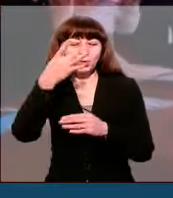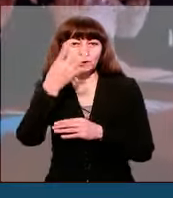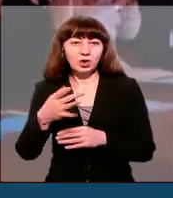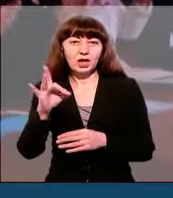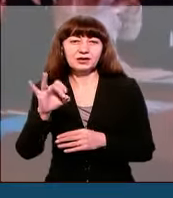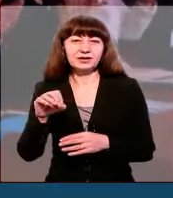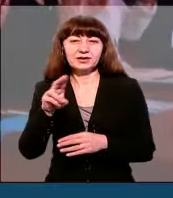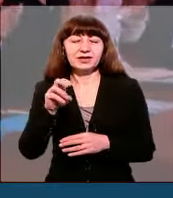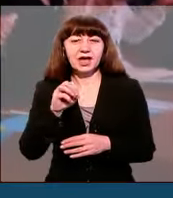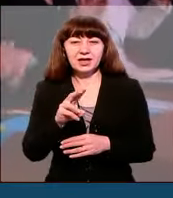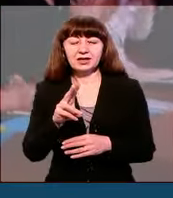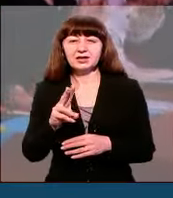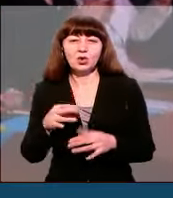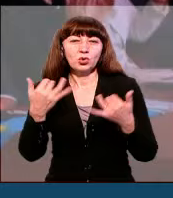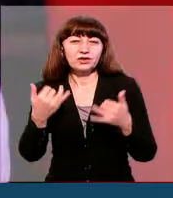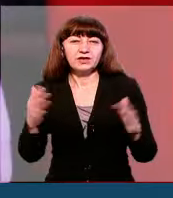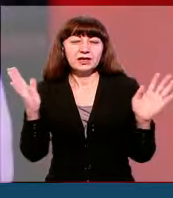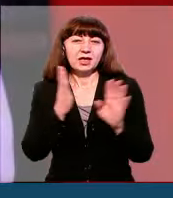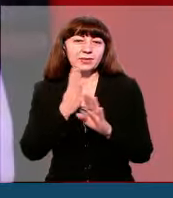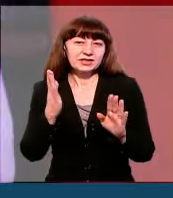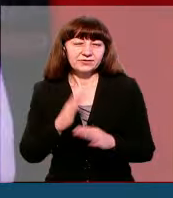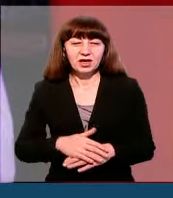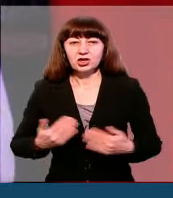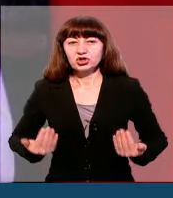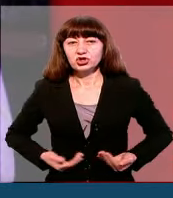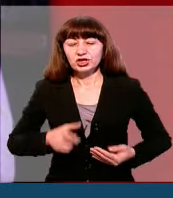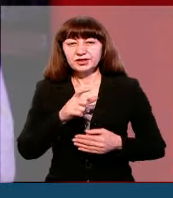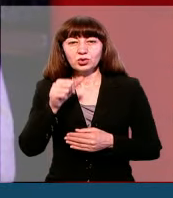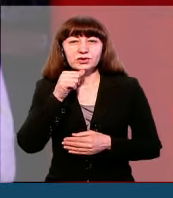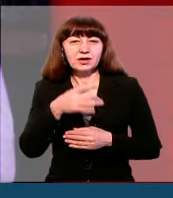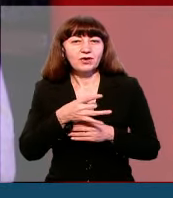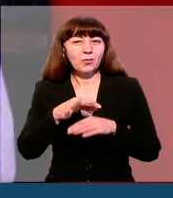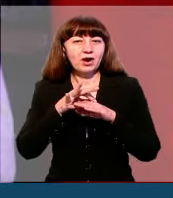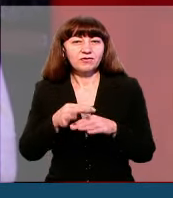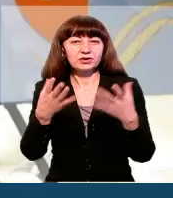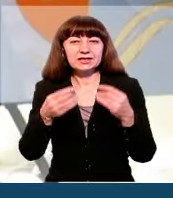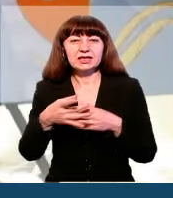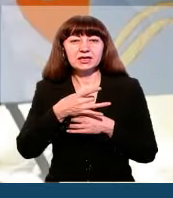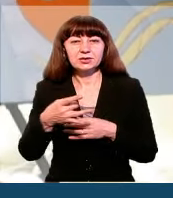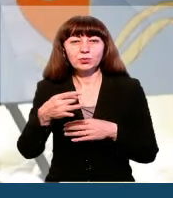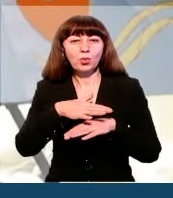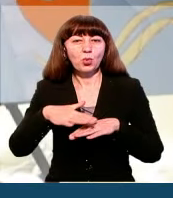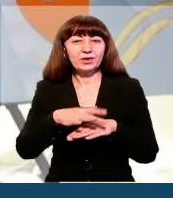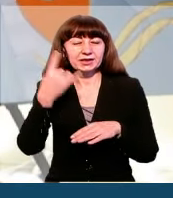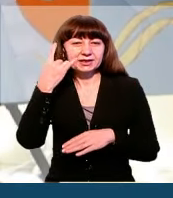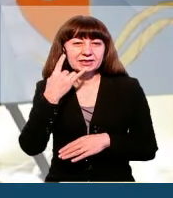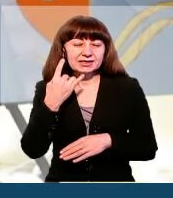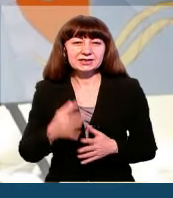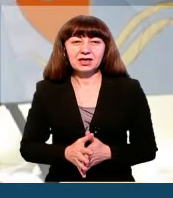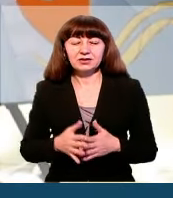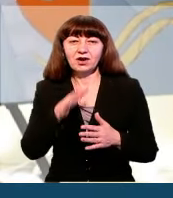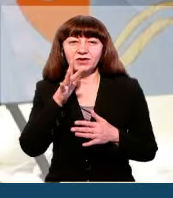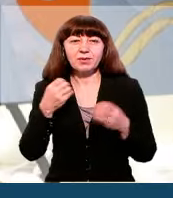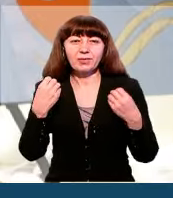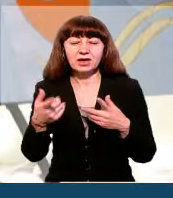Культуры Алтындань царит особая атмосфера. Жители Костанайского района отмечают День Республики. В холле для гостей праздника